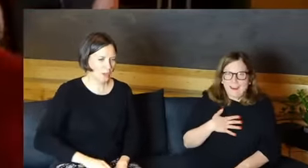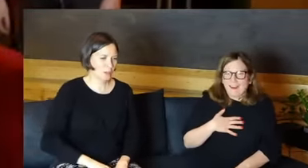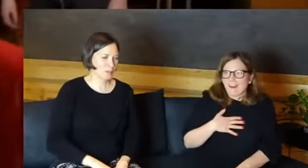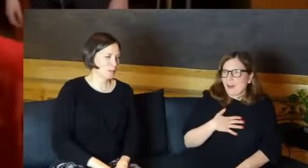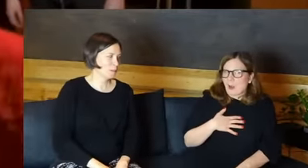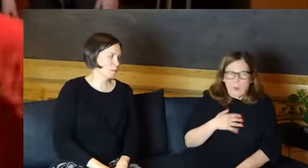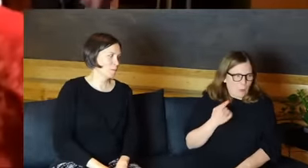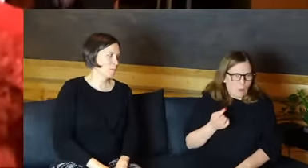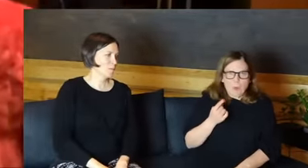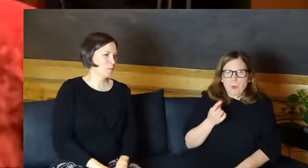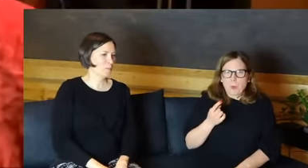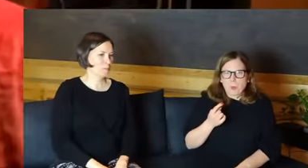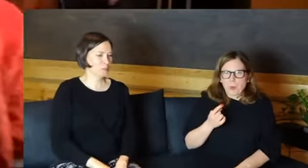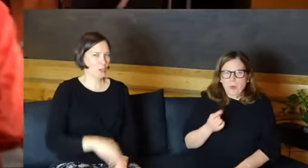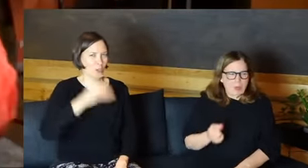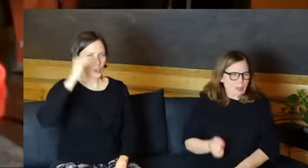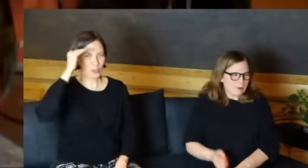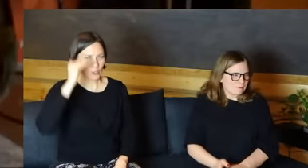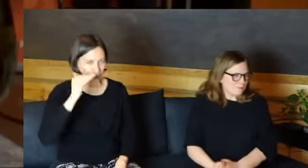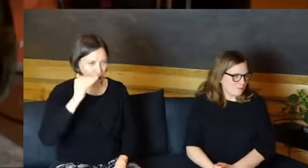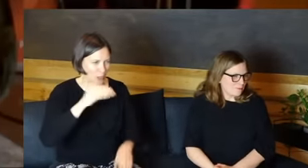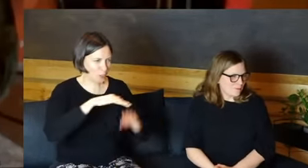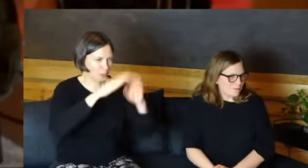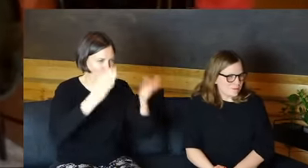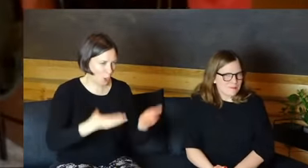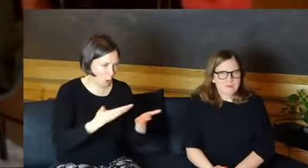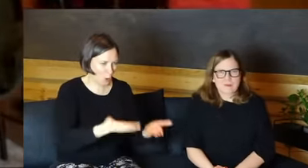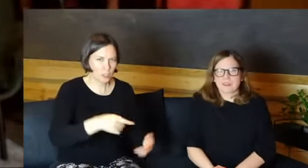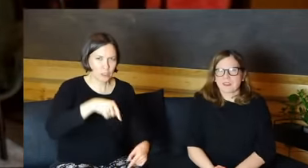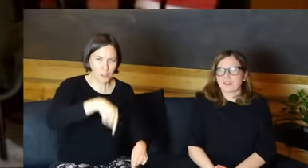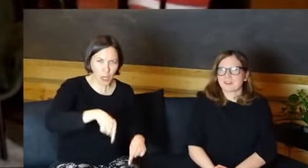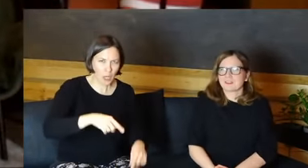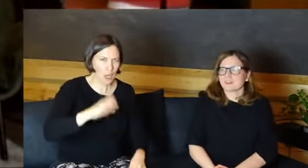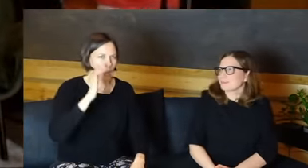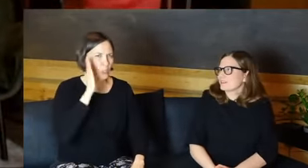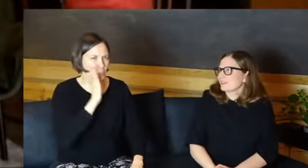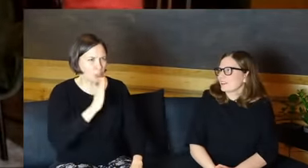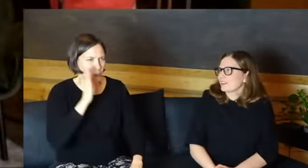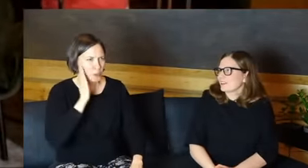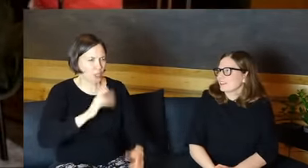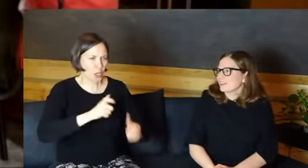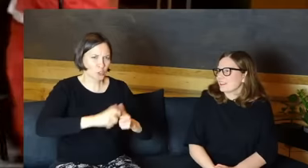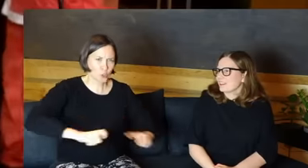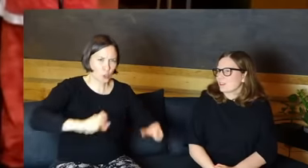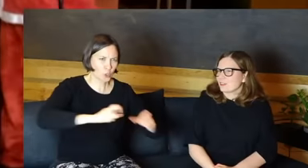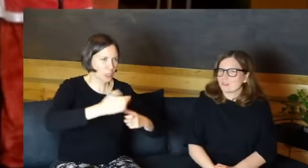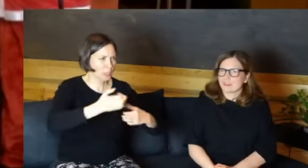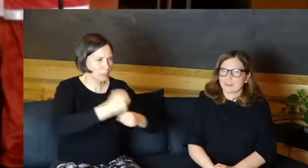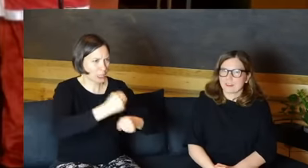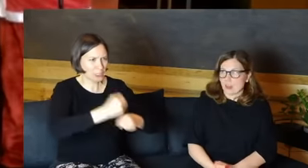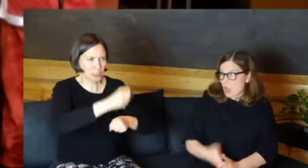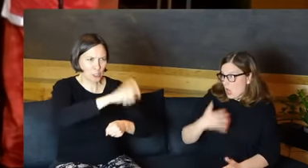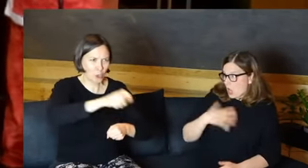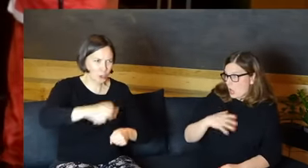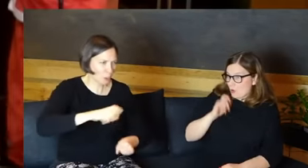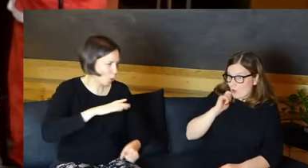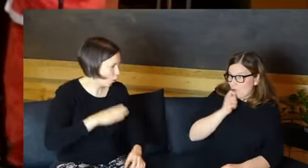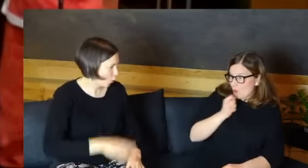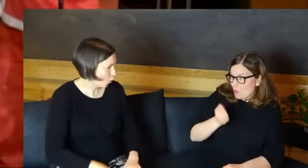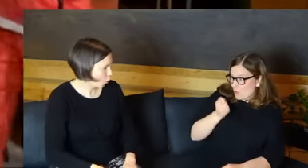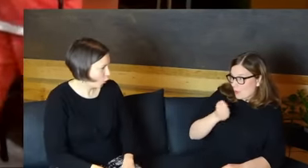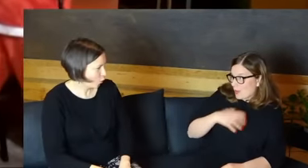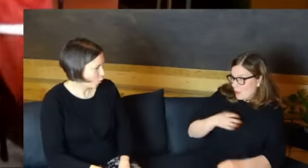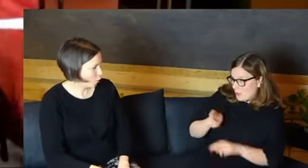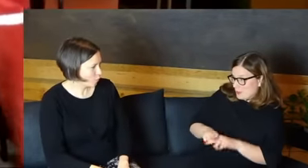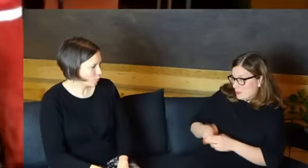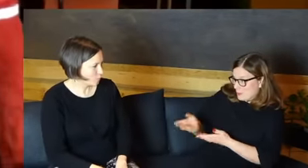Hyvää iltaa! Iltaa taloon, onko täällä kylttejä, sokkelintekijöitä? Haluaisiko pukki istua? Pitäisikö me arpua